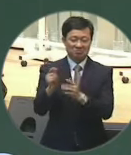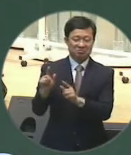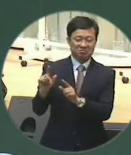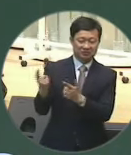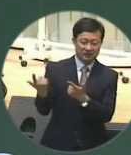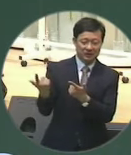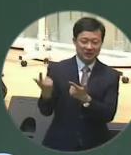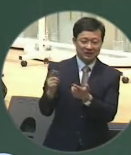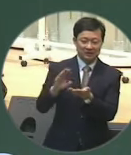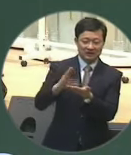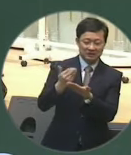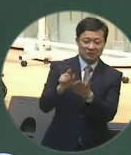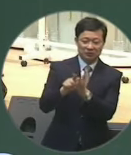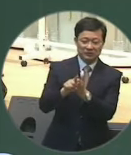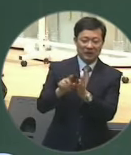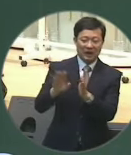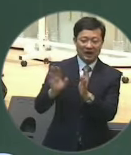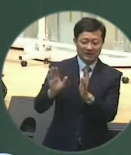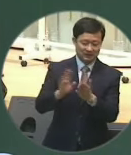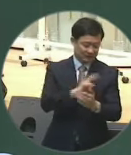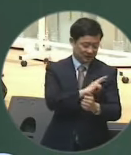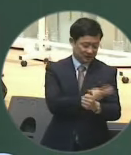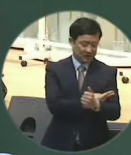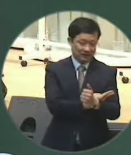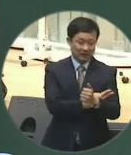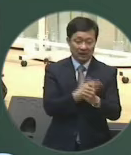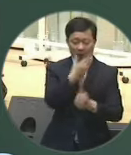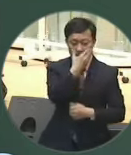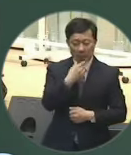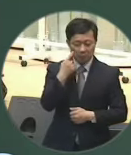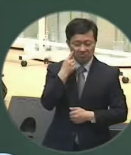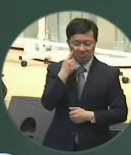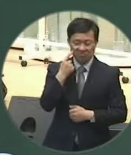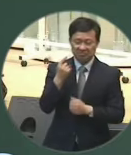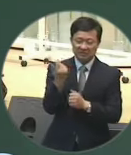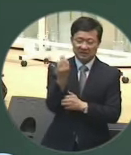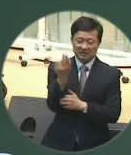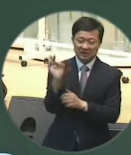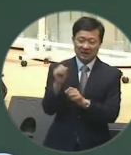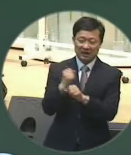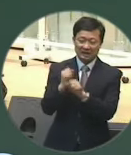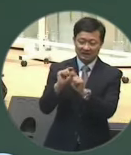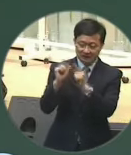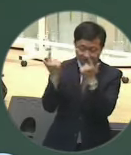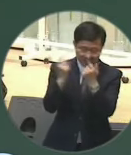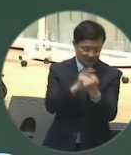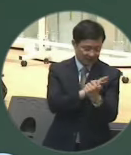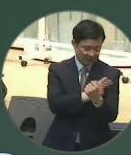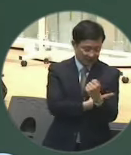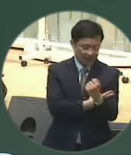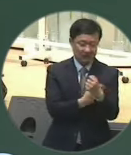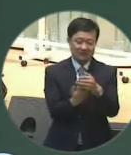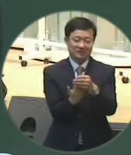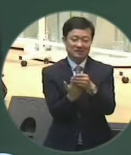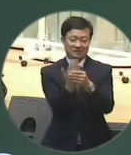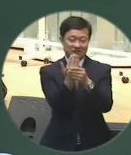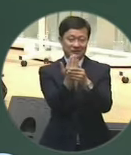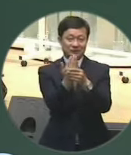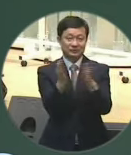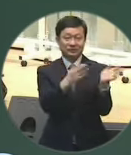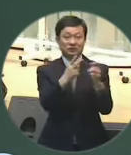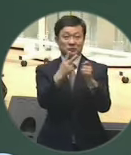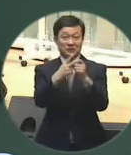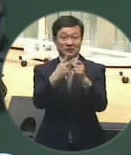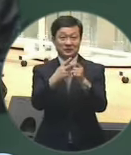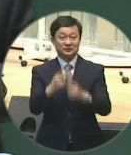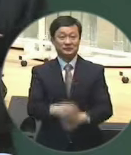and heresies that deny Christ. 예, 복음을 부정하는 이단들이 나타났어요. These are the cults that are denying the gospel. 두 번째입니다.